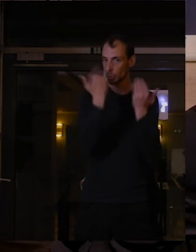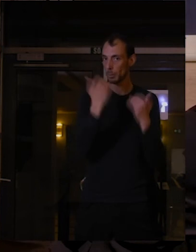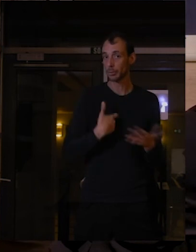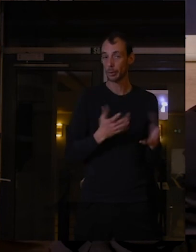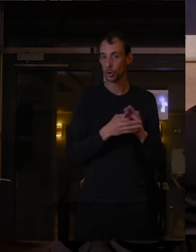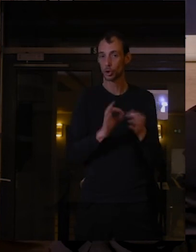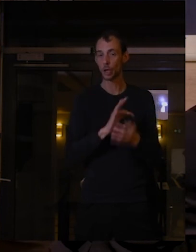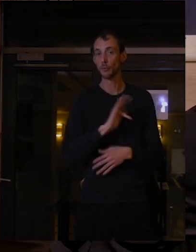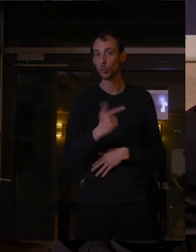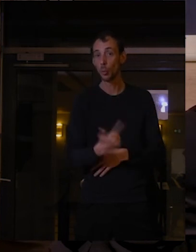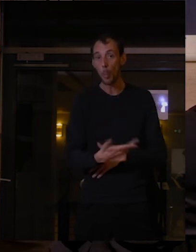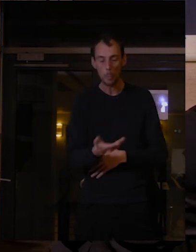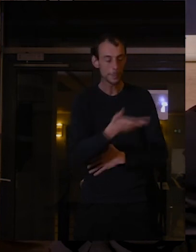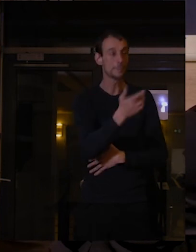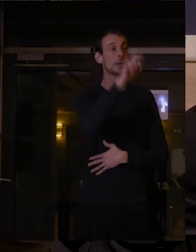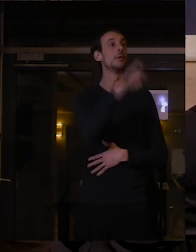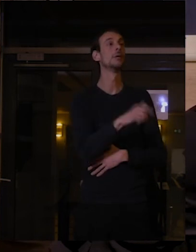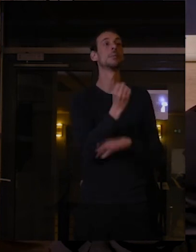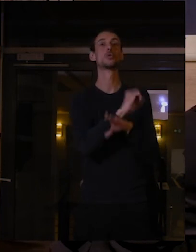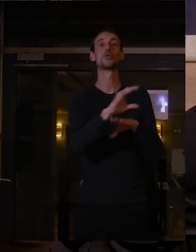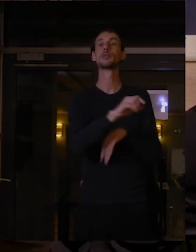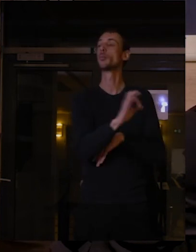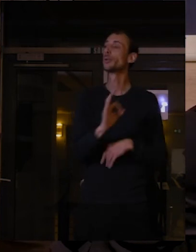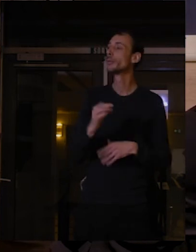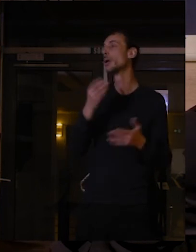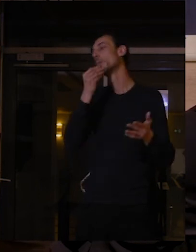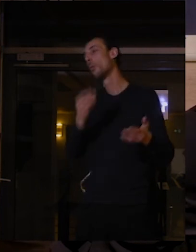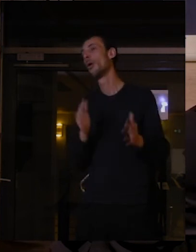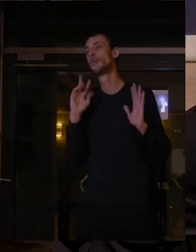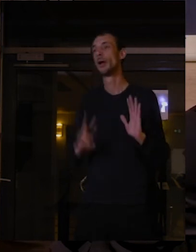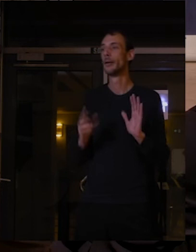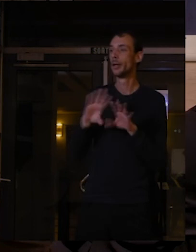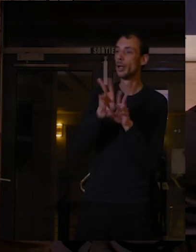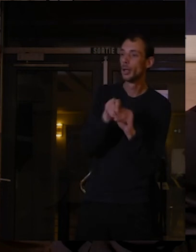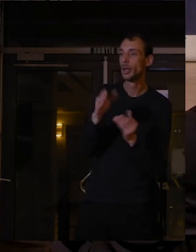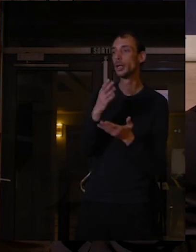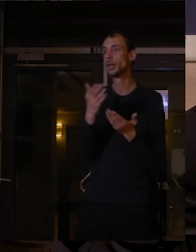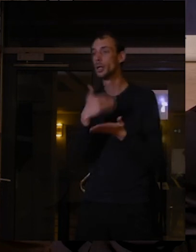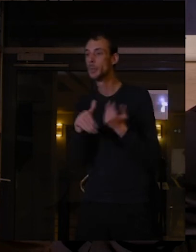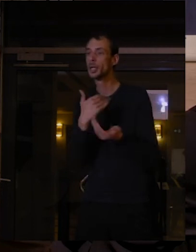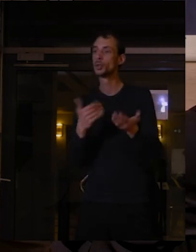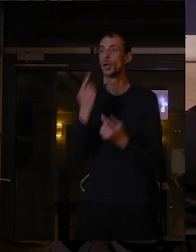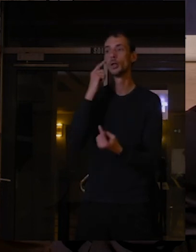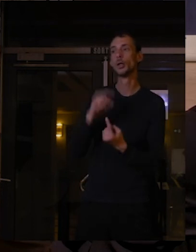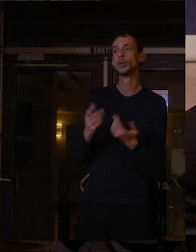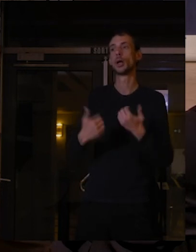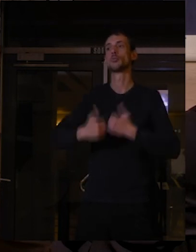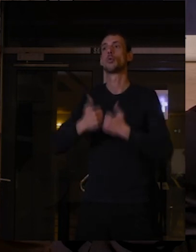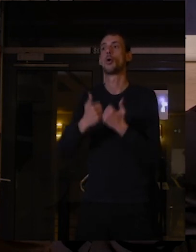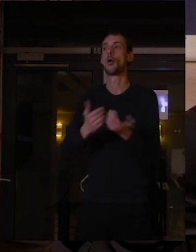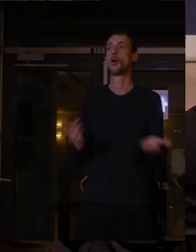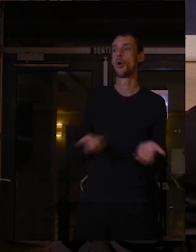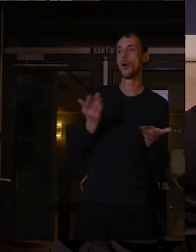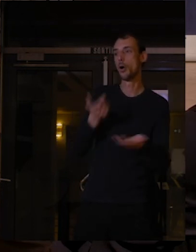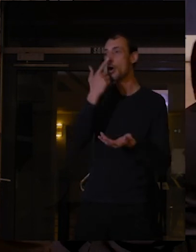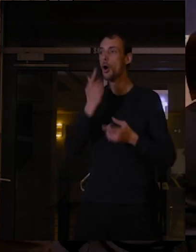hein, et le journaliste a dit, ah oui, mais bon, finalement, une équipe mixte pour le sport, je ne suis